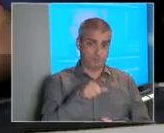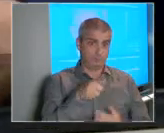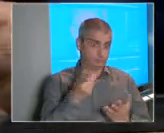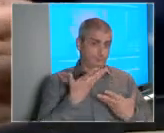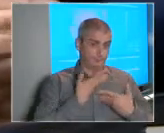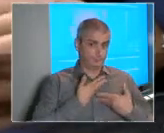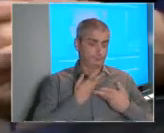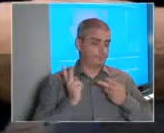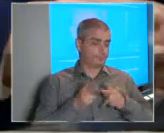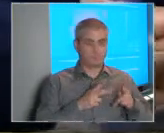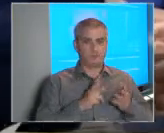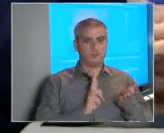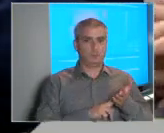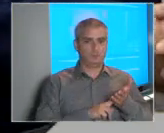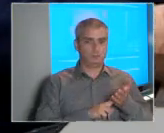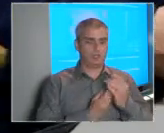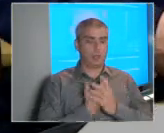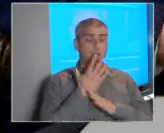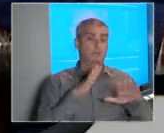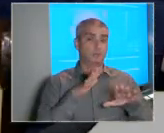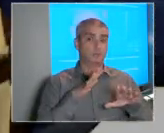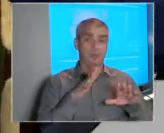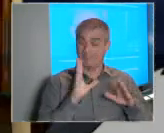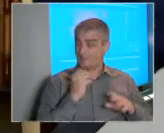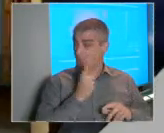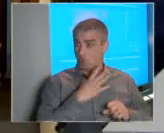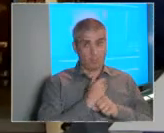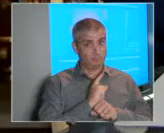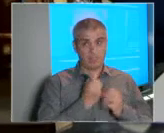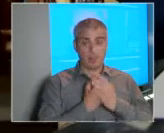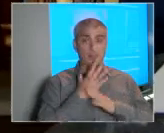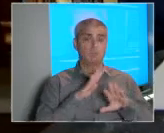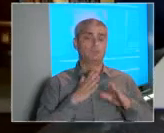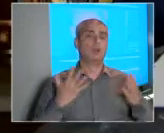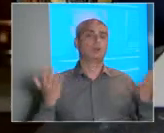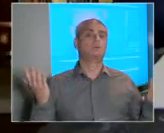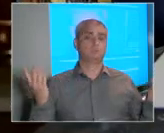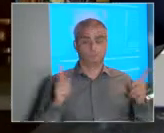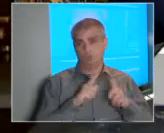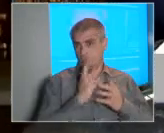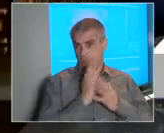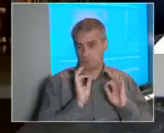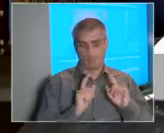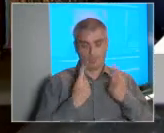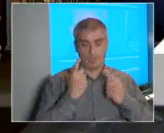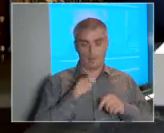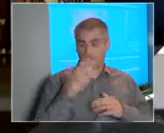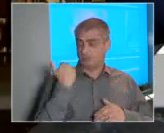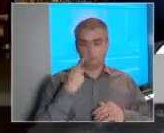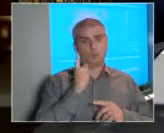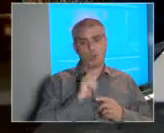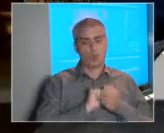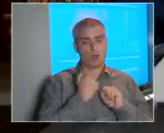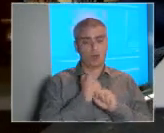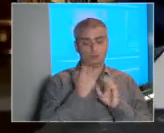מקבל את האפשרות, את הזכות, להקים ממשלה. והיה והוא לא מצליח להקים ממשלה, כמו שקרה באמת בכנסת הקודמת, הוא יכול או